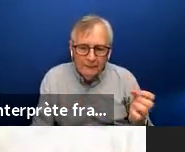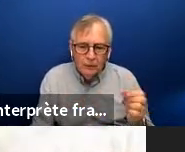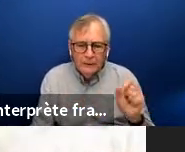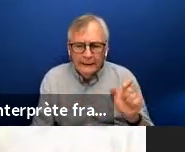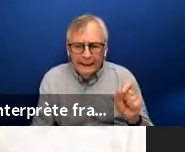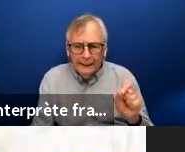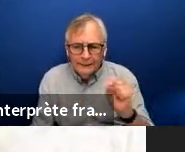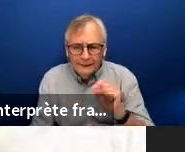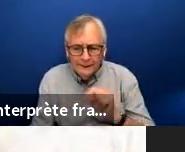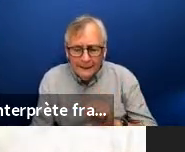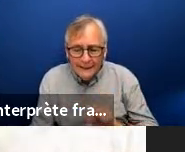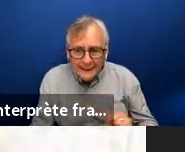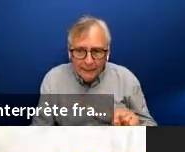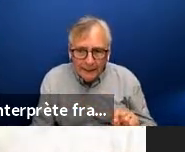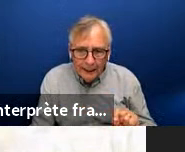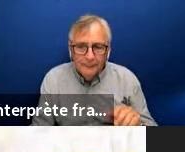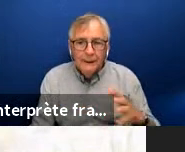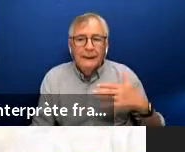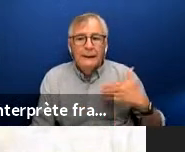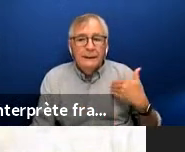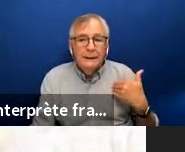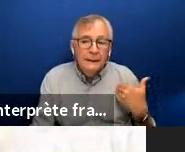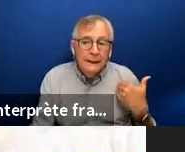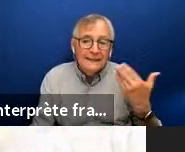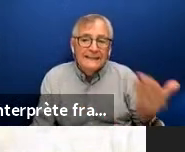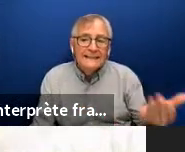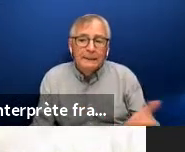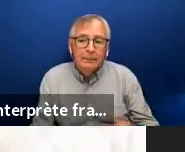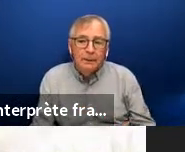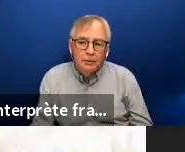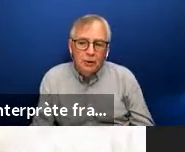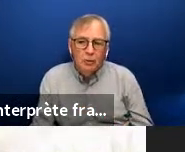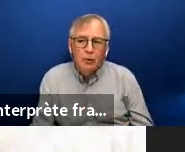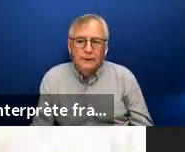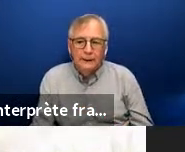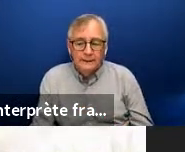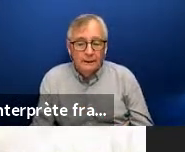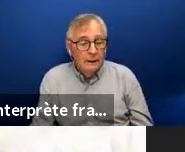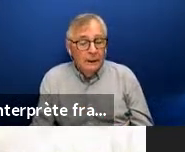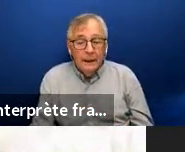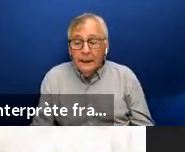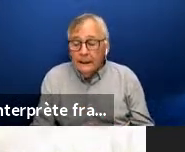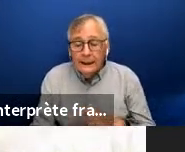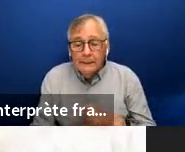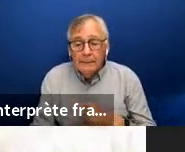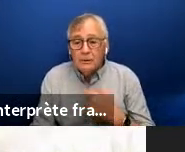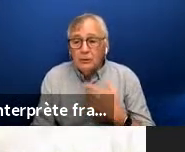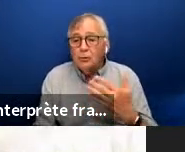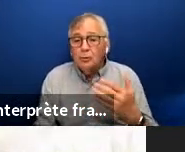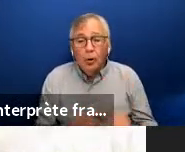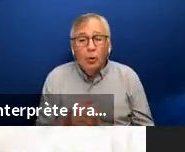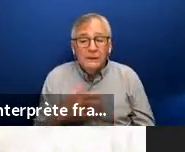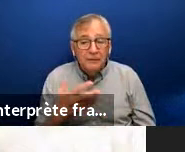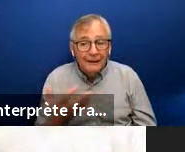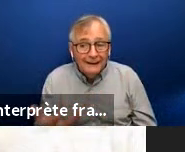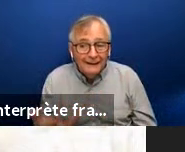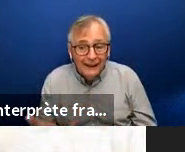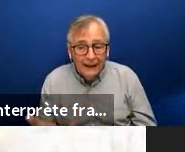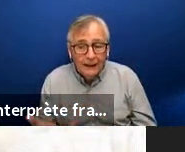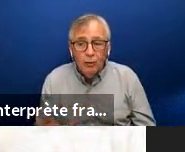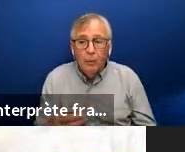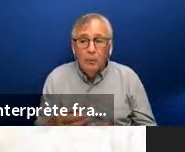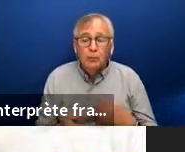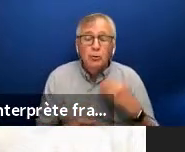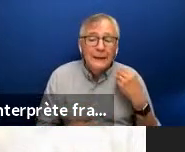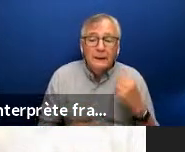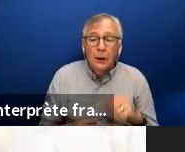les lèvres, donc il capte des éléments et il anticipe selon le contexte. Et les personnes sourdes ont différents